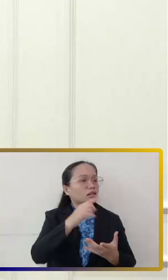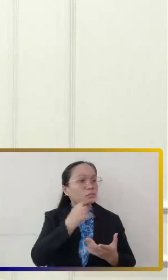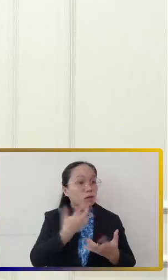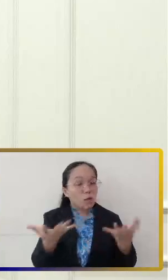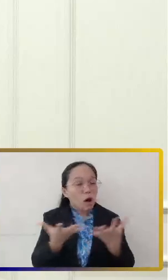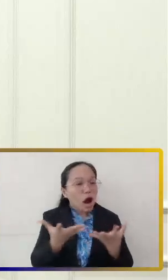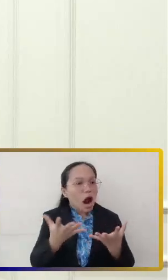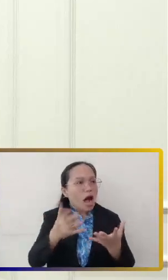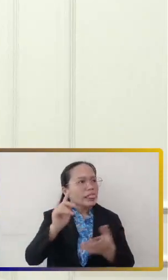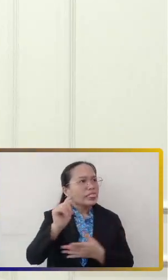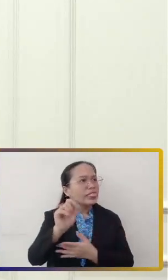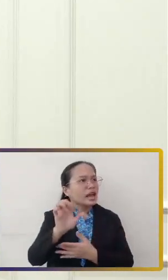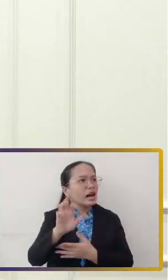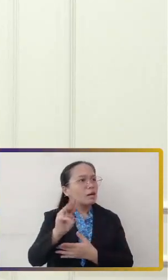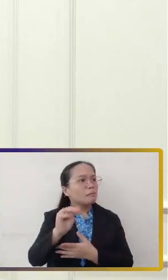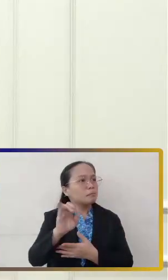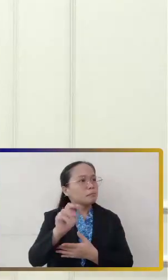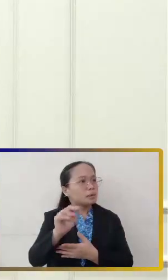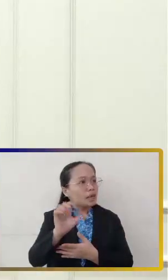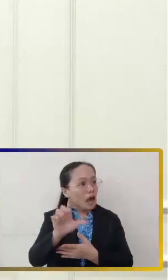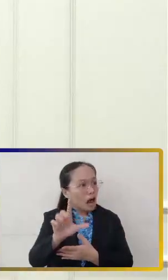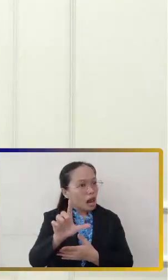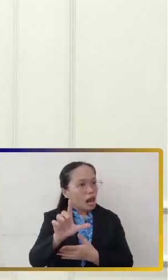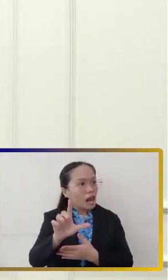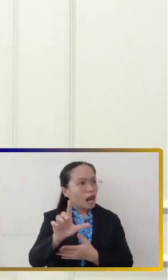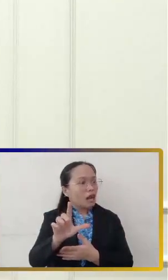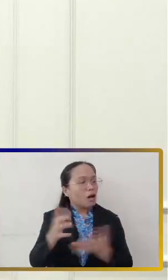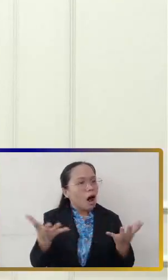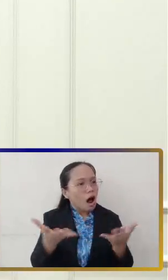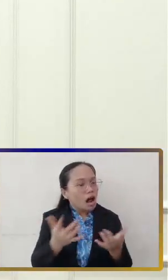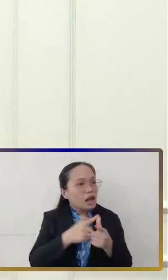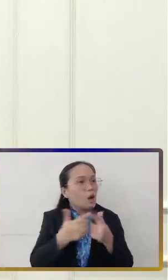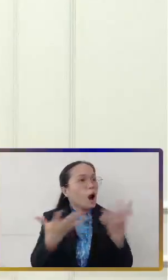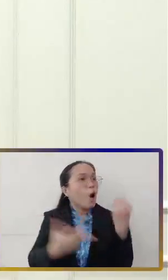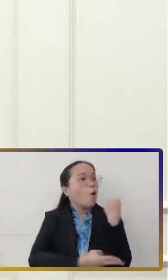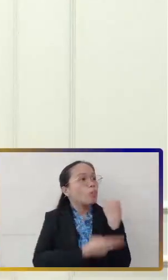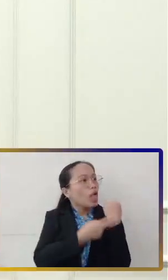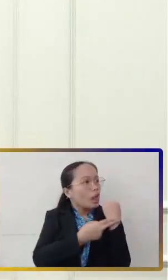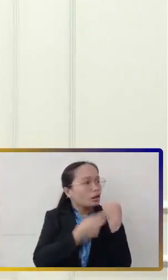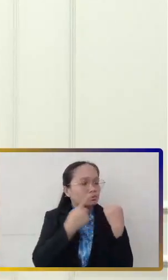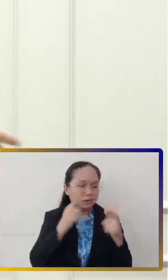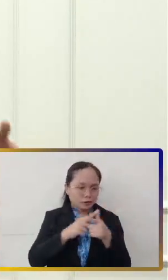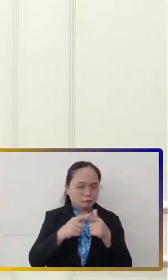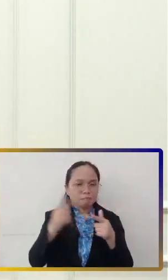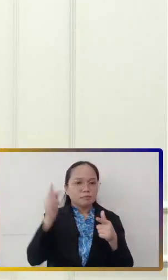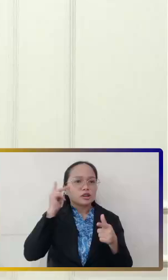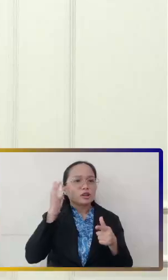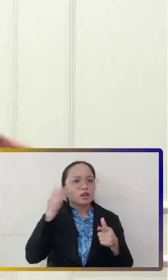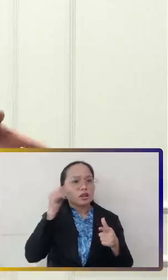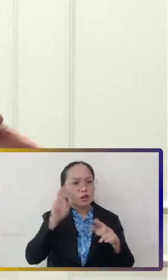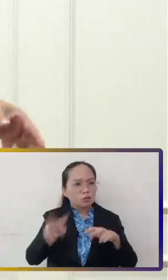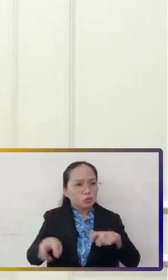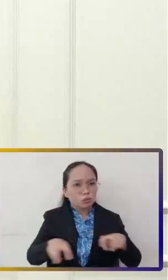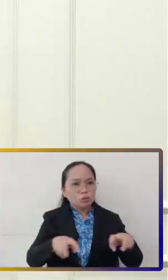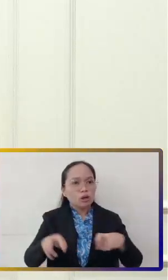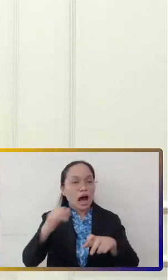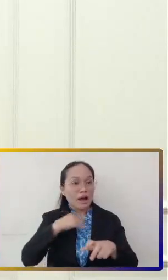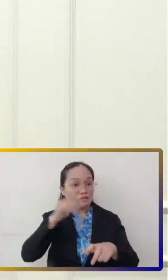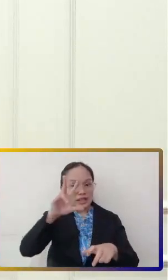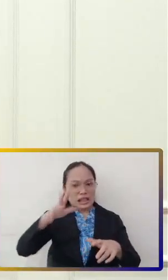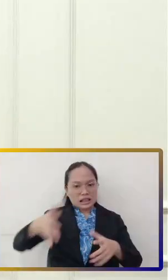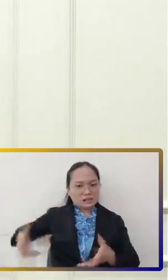niya, Pastor, nasa Terminal 3. So, biyahe ako ng Terminal 3. Imagine, may tatlong luggage ako.